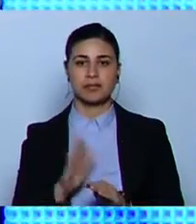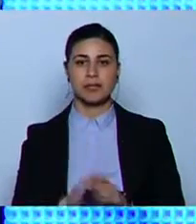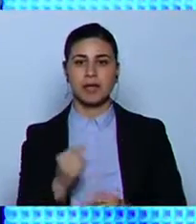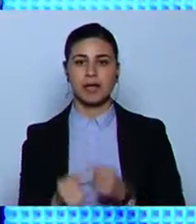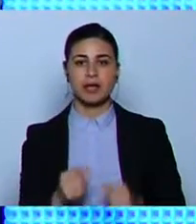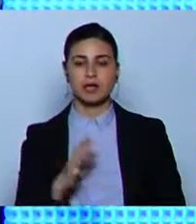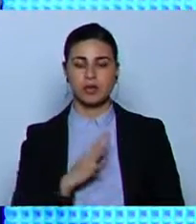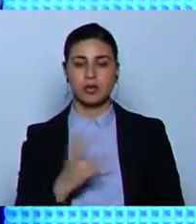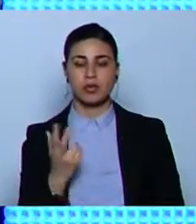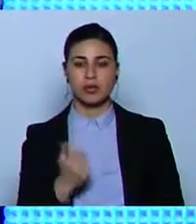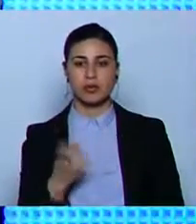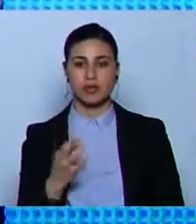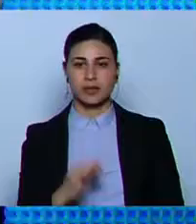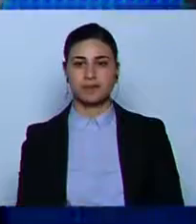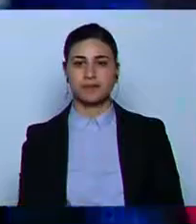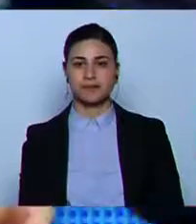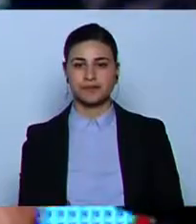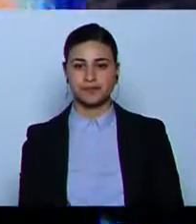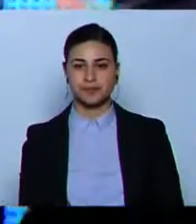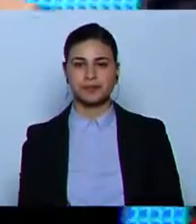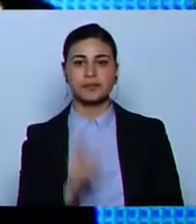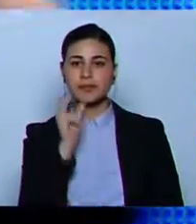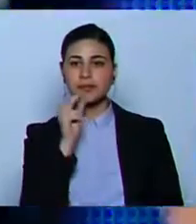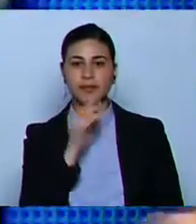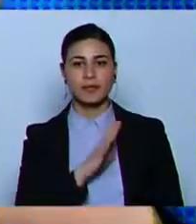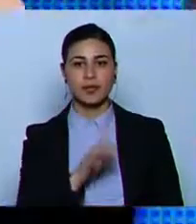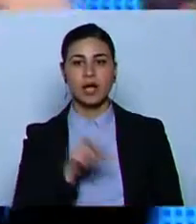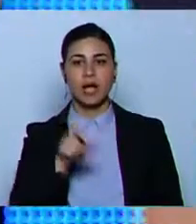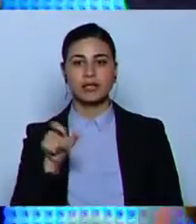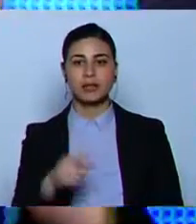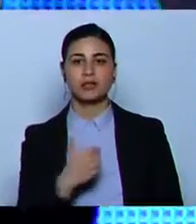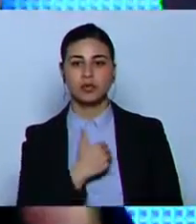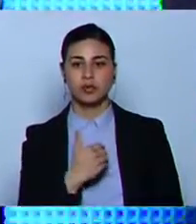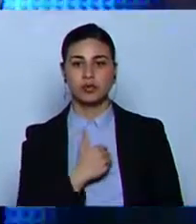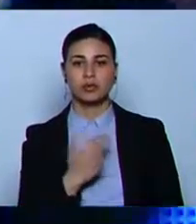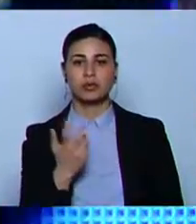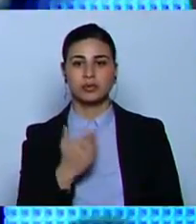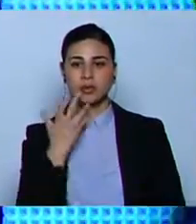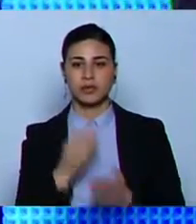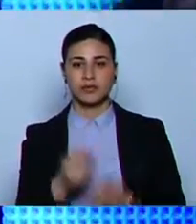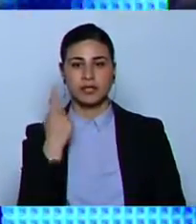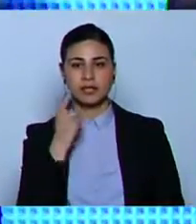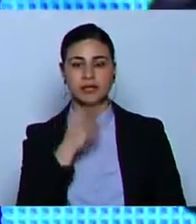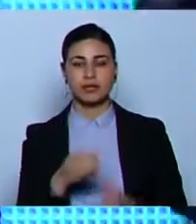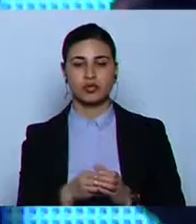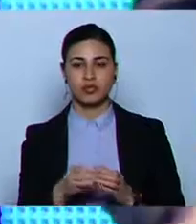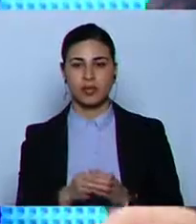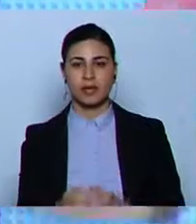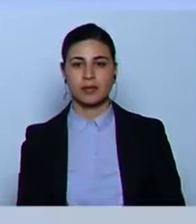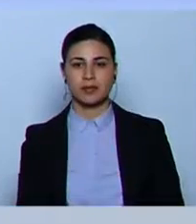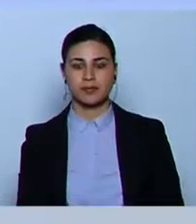გვაქვს სამწუხაროდ, მაგრამ ეს ციფრები არ არის მხოლოდ ციფრები, ამას უკან დგანან ადამიანების საკითხები, თვით ინიცირებული ჯგუფები, რაც